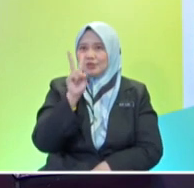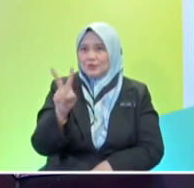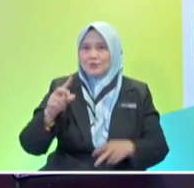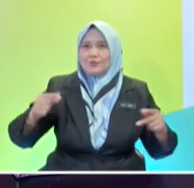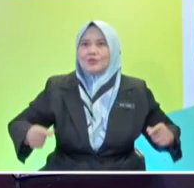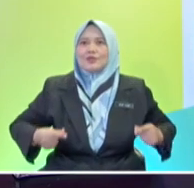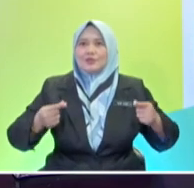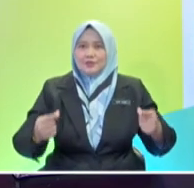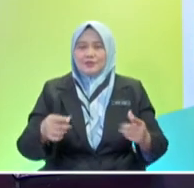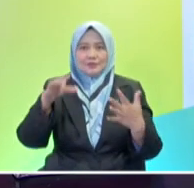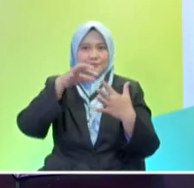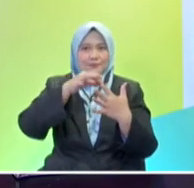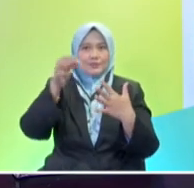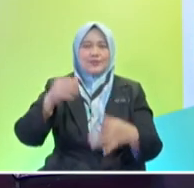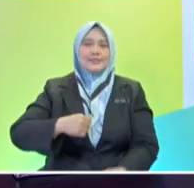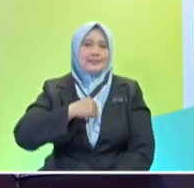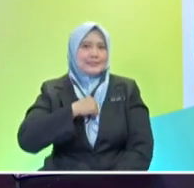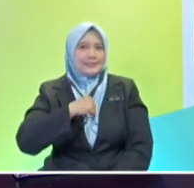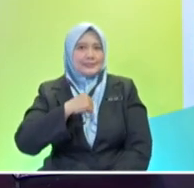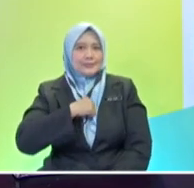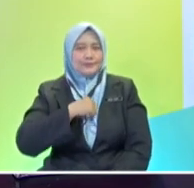bestnya. Saya dapat berapa cikgu ganjaran?